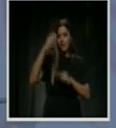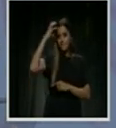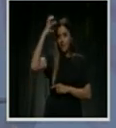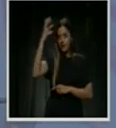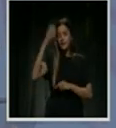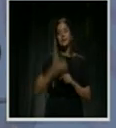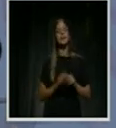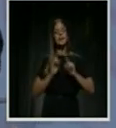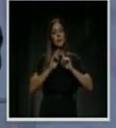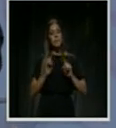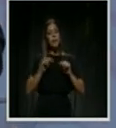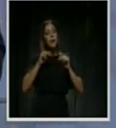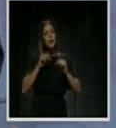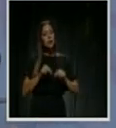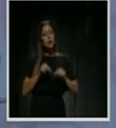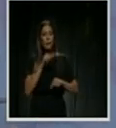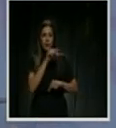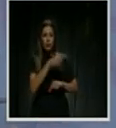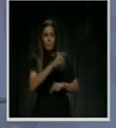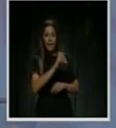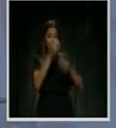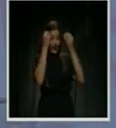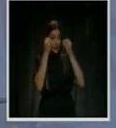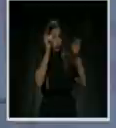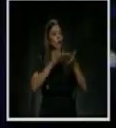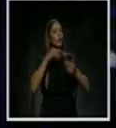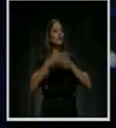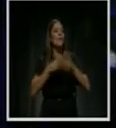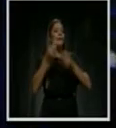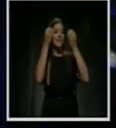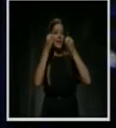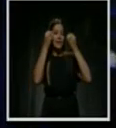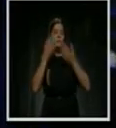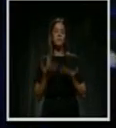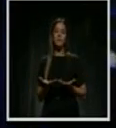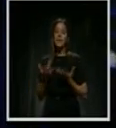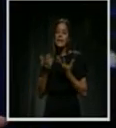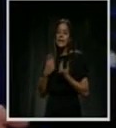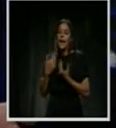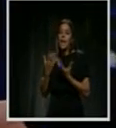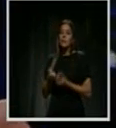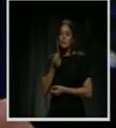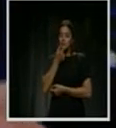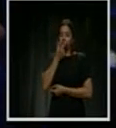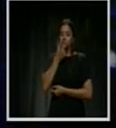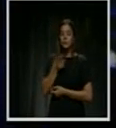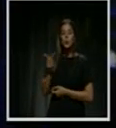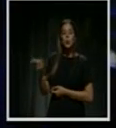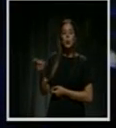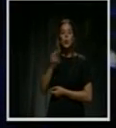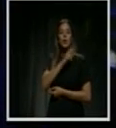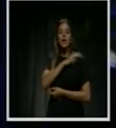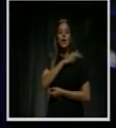Però illum il-ġurnata l-Partit Laburista tgħallem jew għadu qed jitgħallem? Ikollok titbissem li hemm meta tisma' il-kap tal-Oppożizzjoni jgħid li